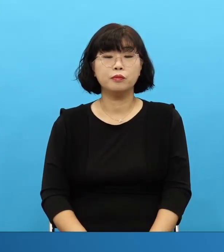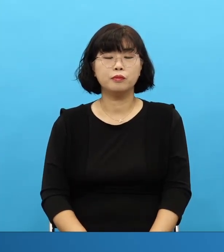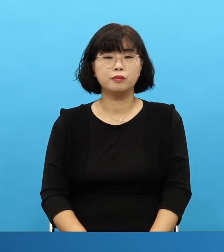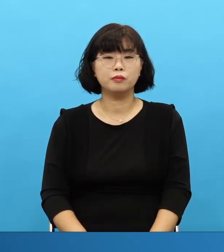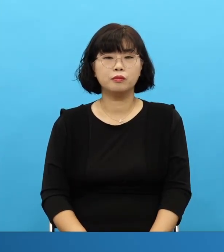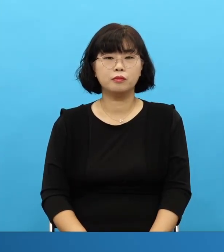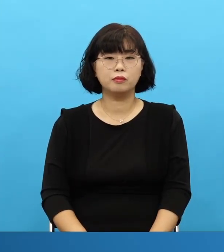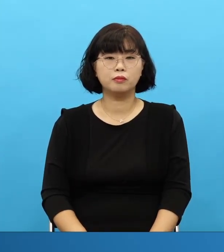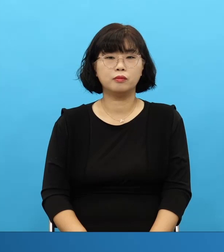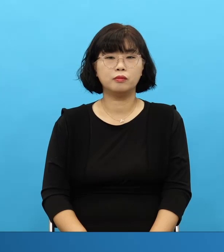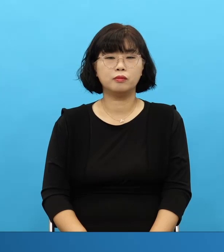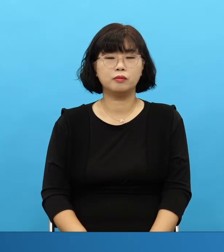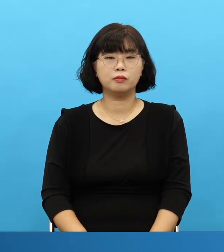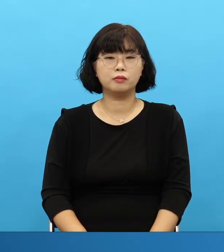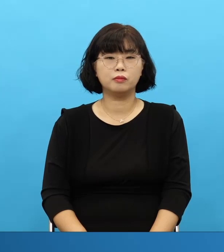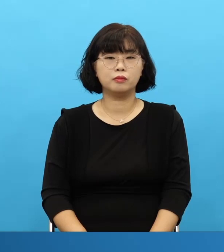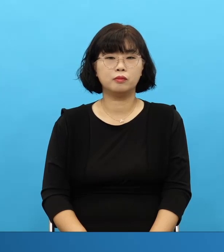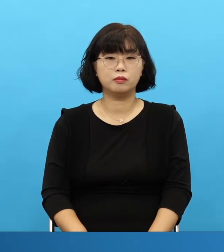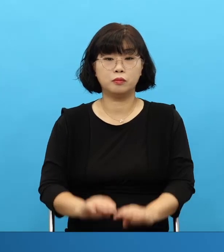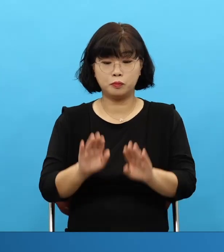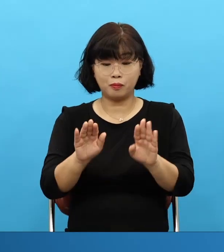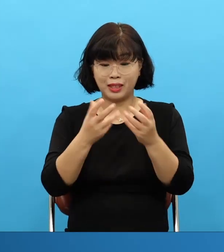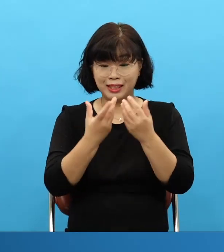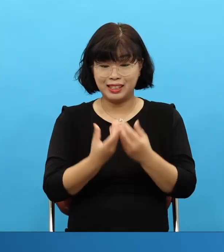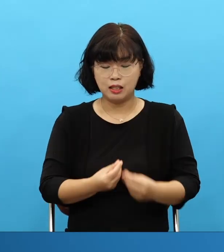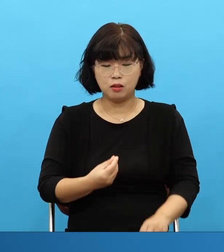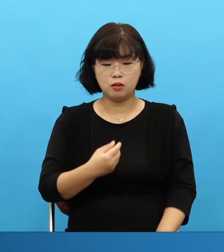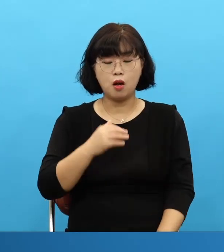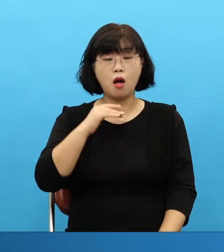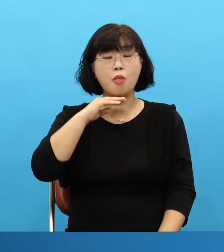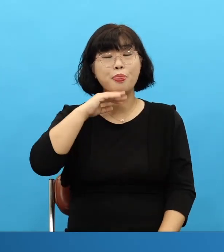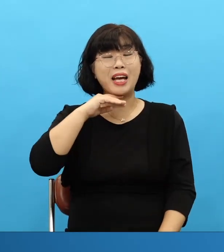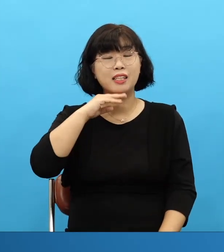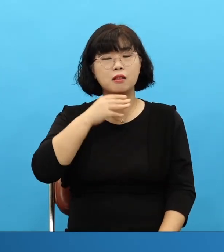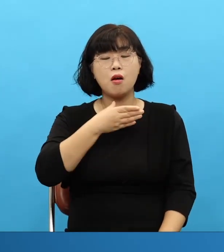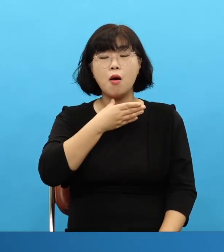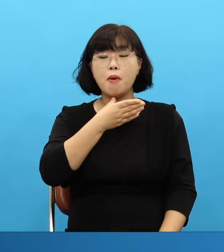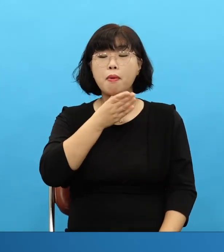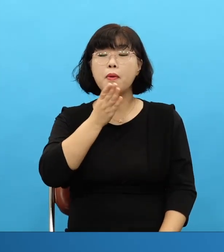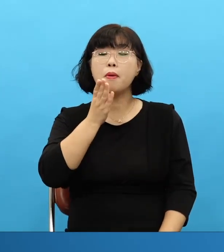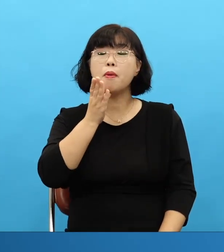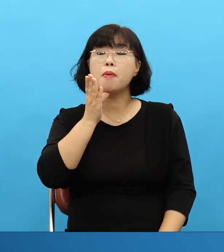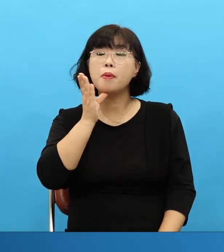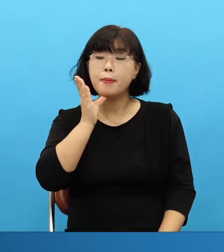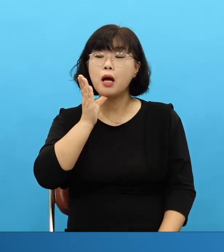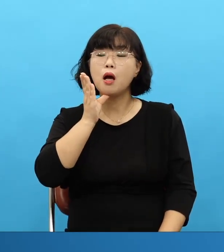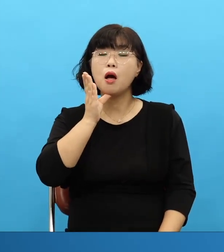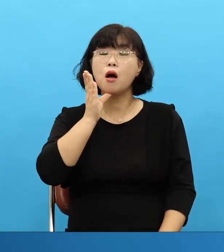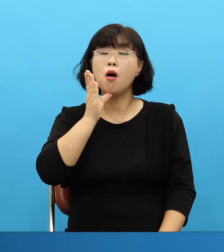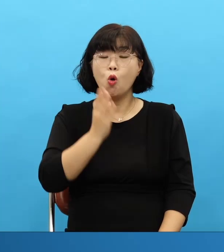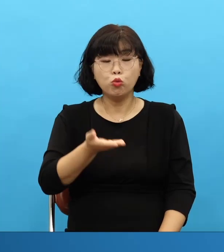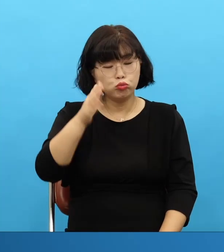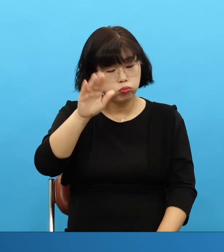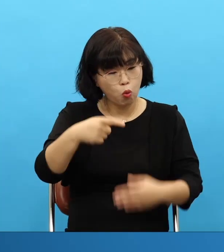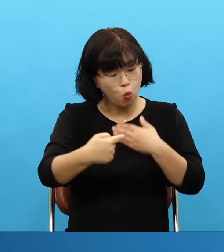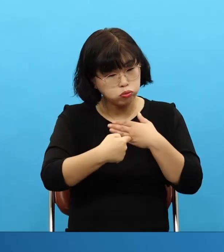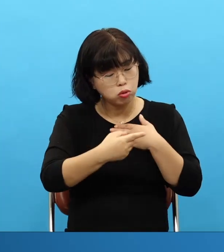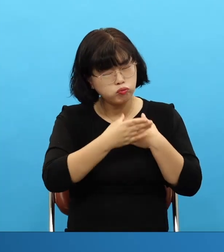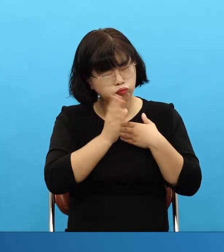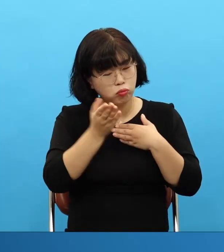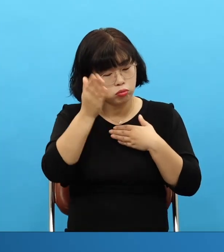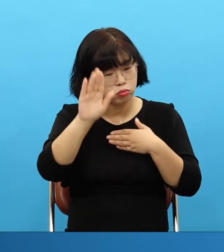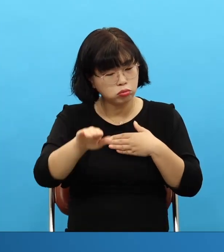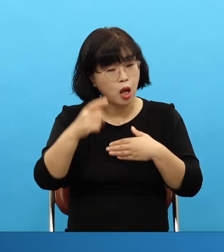가운데서도요, 이 젊은 사람이 있잖아요. Even among those who are very old in their years, there are people who are still young at heart. 또